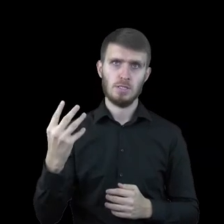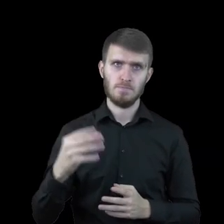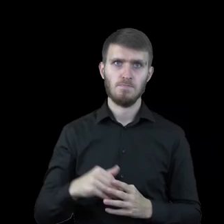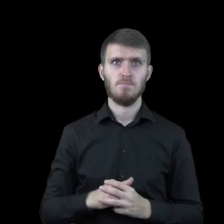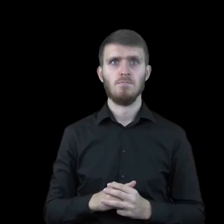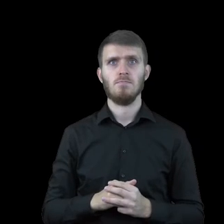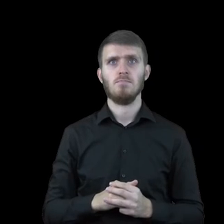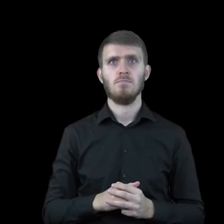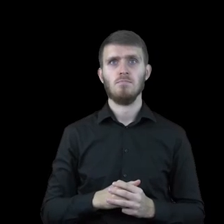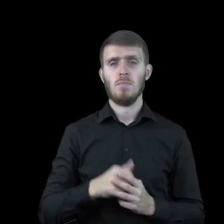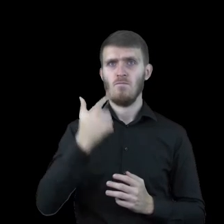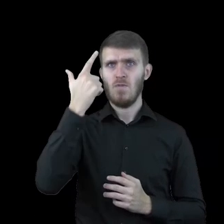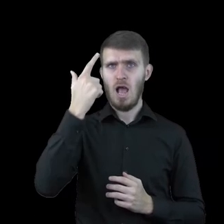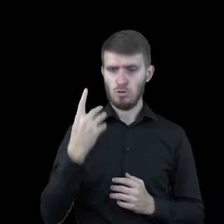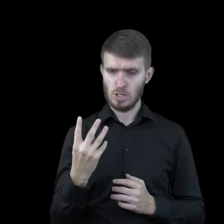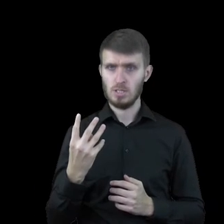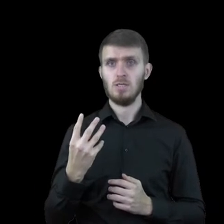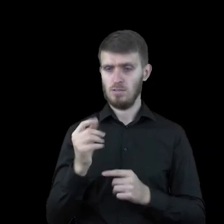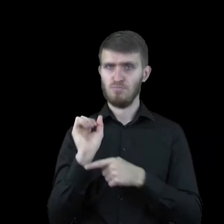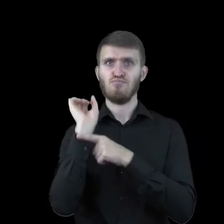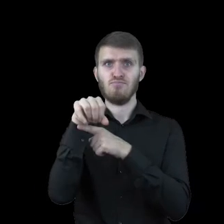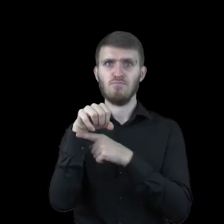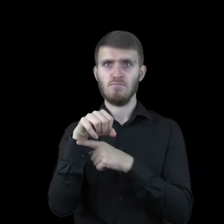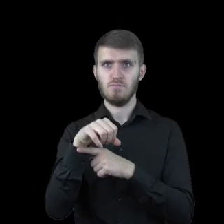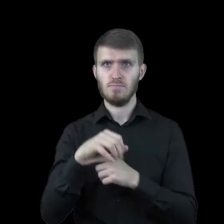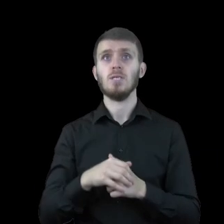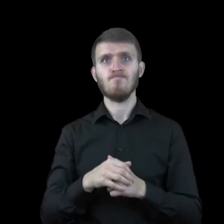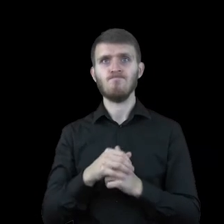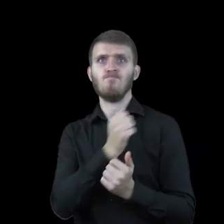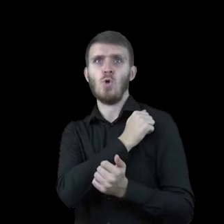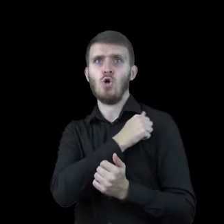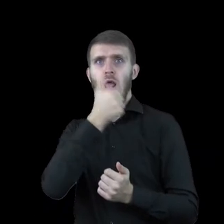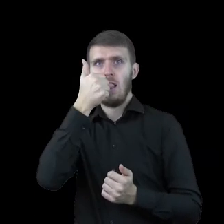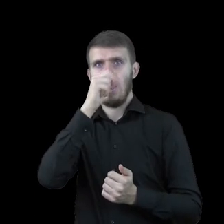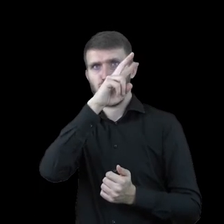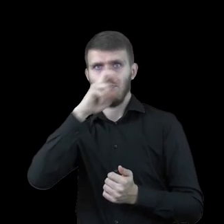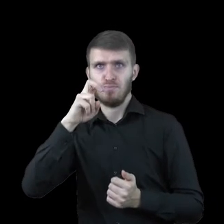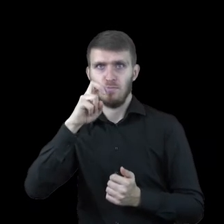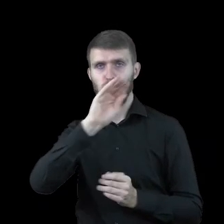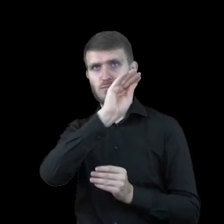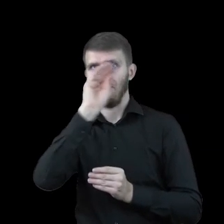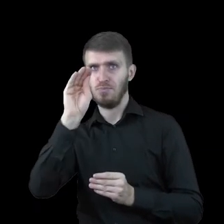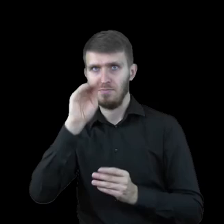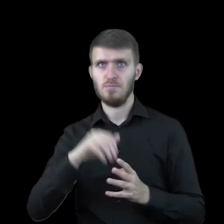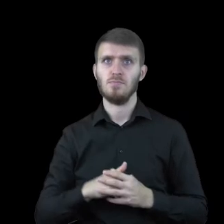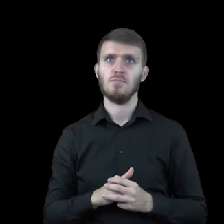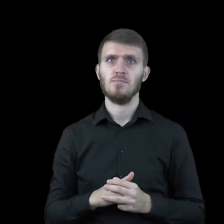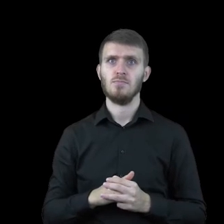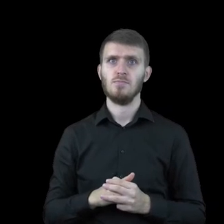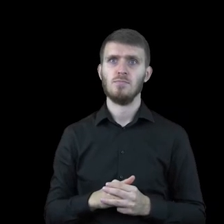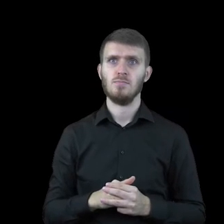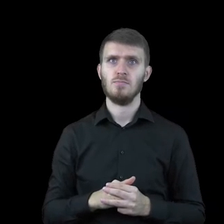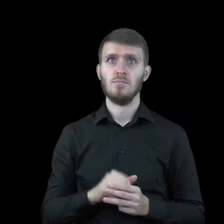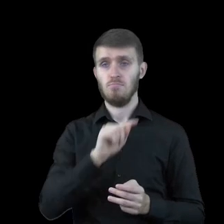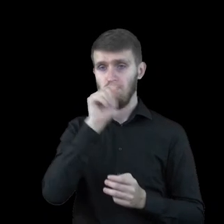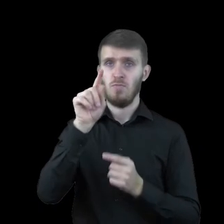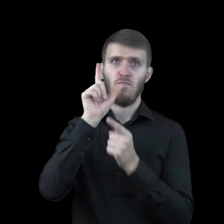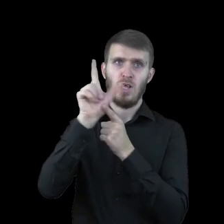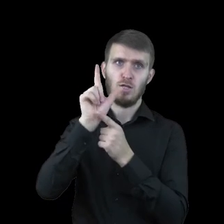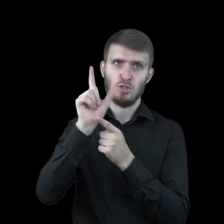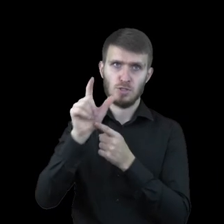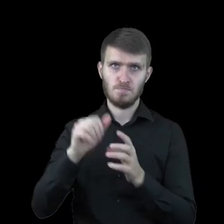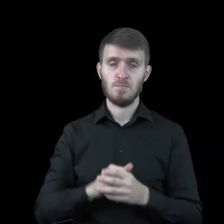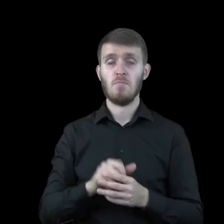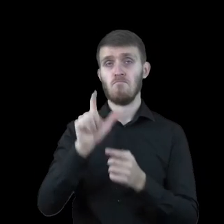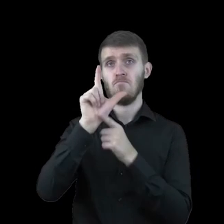musimy sobie odjąć tutaj prawą stronę. 5 odjąć 1 to 4. 2 jest mniejsze od 4, więc musimy pożyczyć 1 stąd.